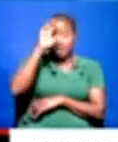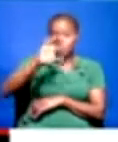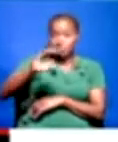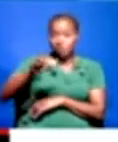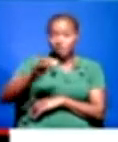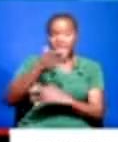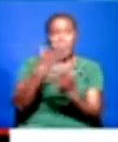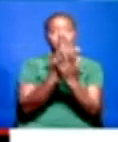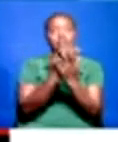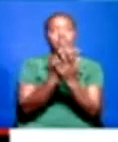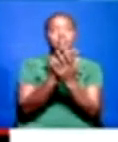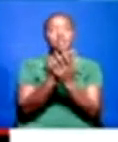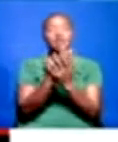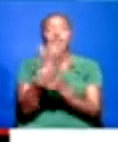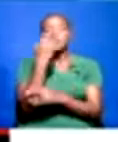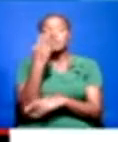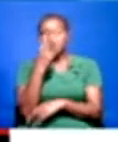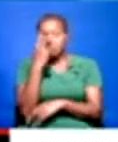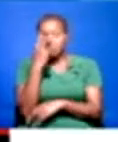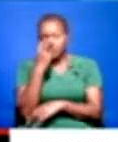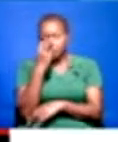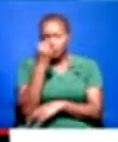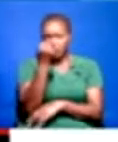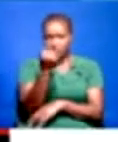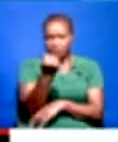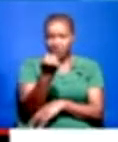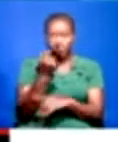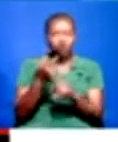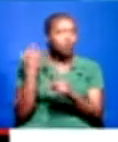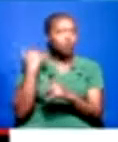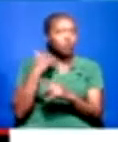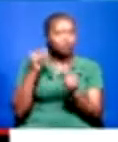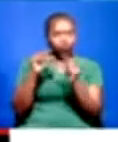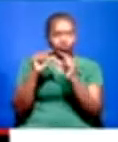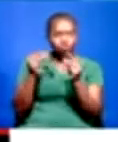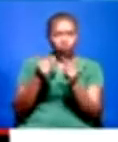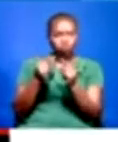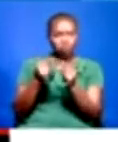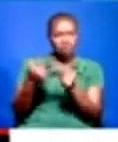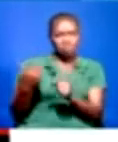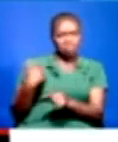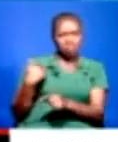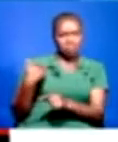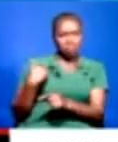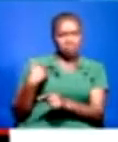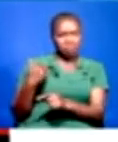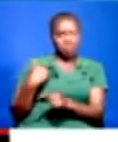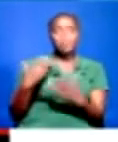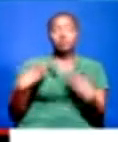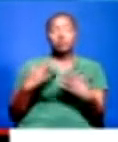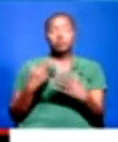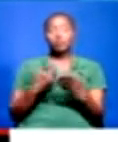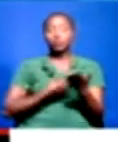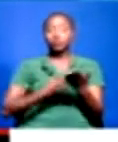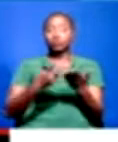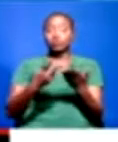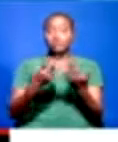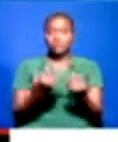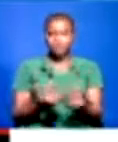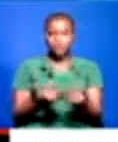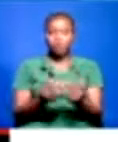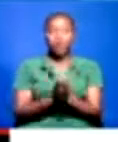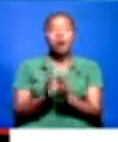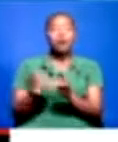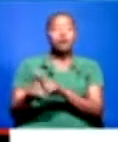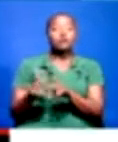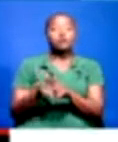watano wanaosemekana kutoka genge moja la wahalifu ambalo limekuwa likiwahangaisha wakazi wa sehemu hiyo kwa majuma mawili sasa. Kulingana na kamanda wa